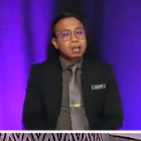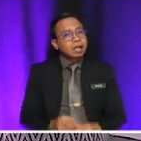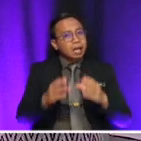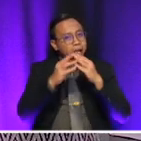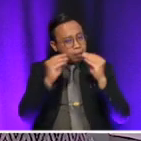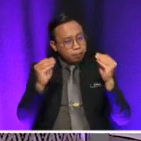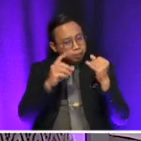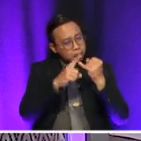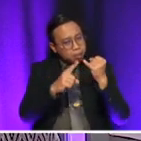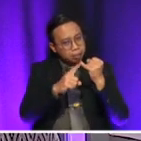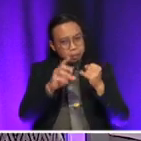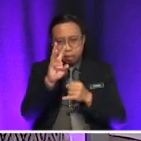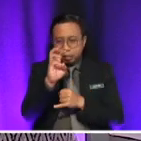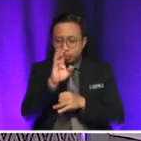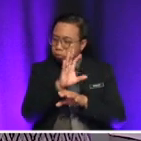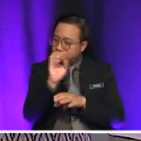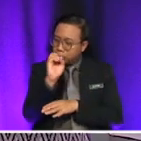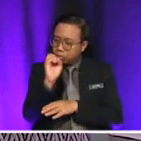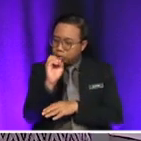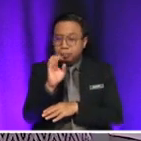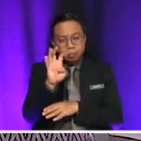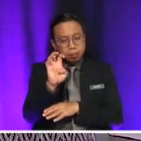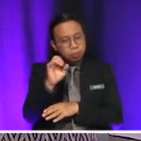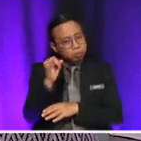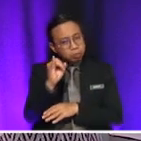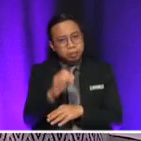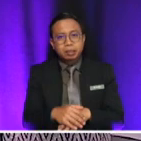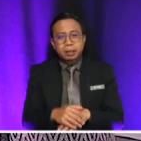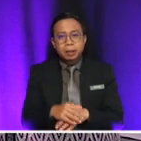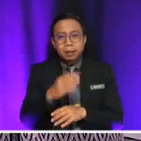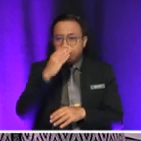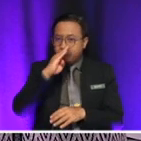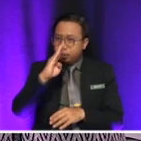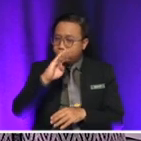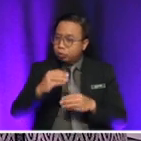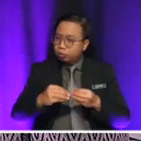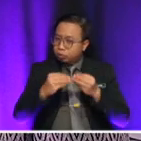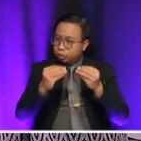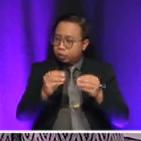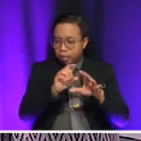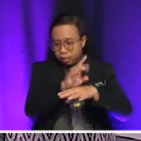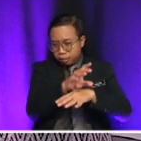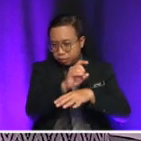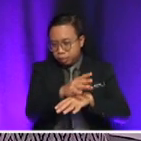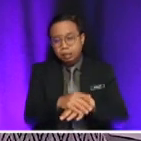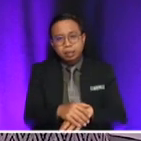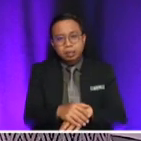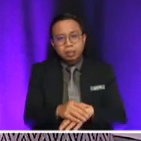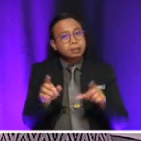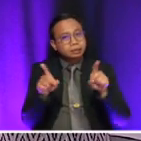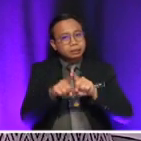60 tak dapat 40 tak dapat pihak British telah menyesati tungkai brahman kita